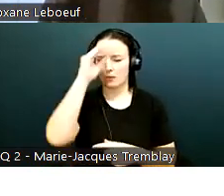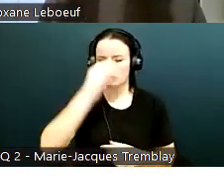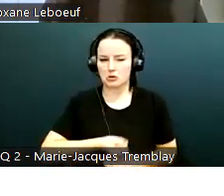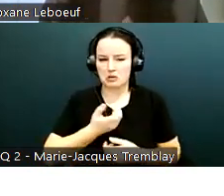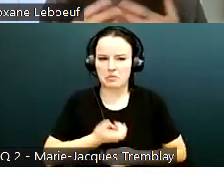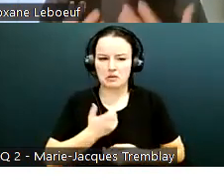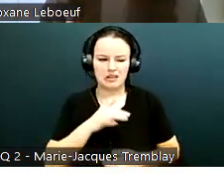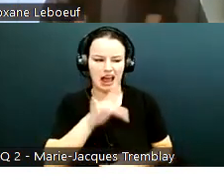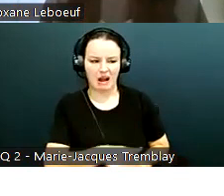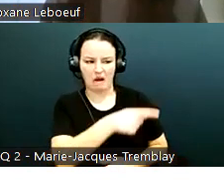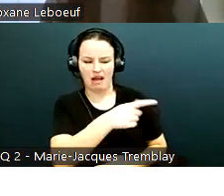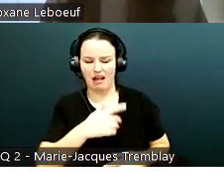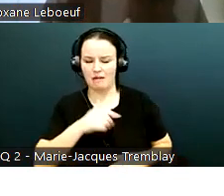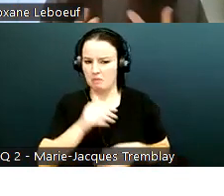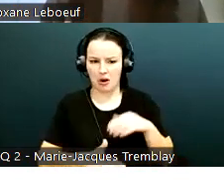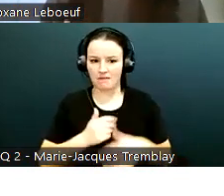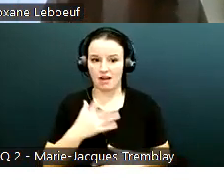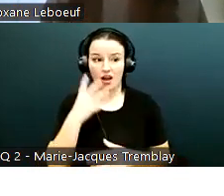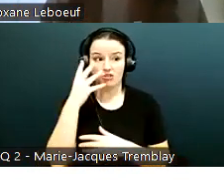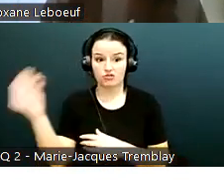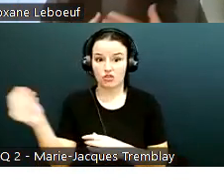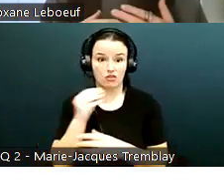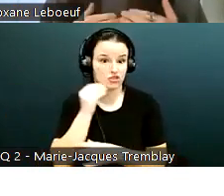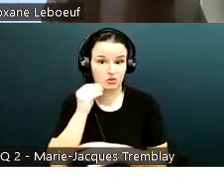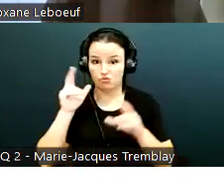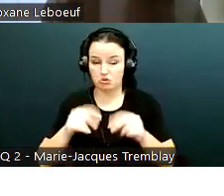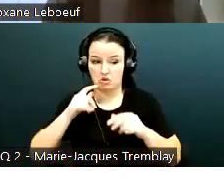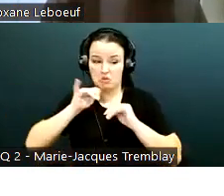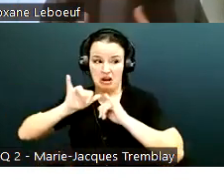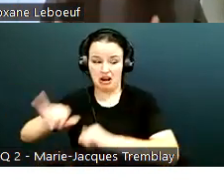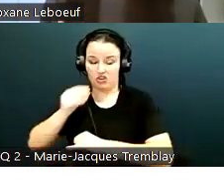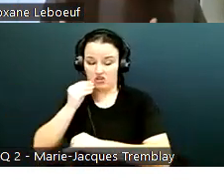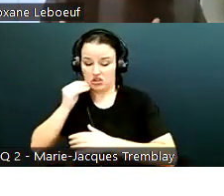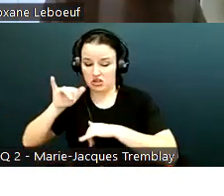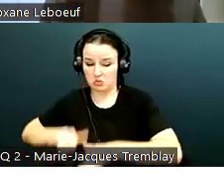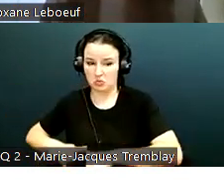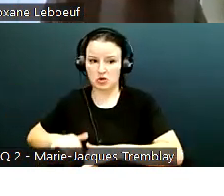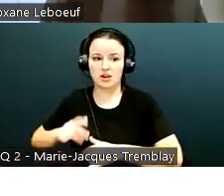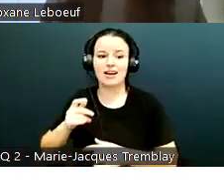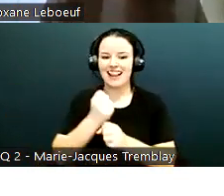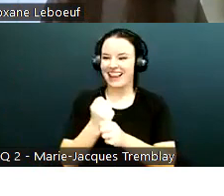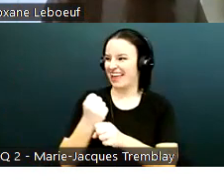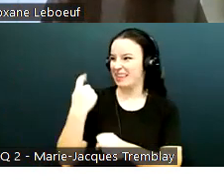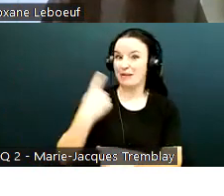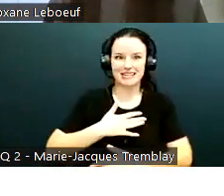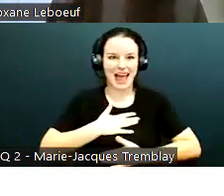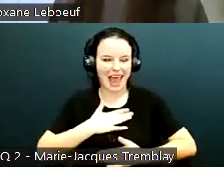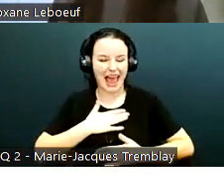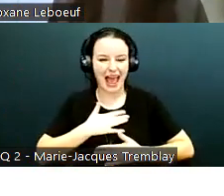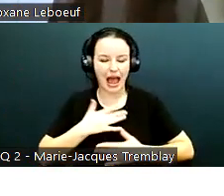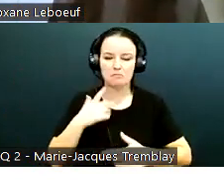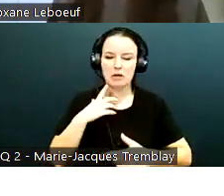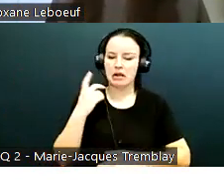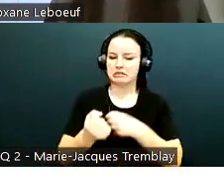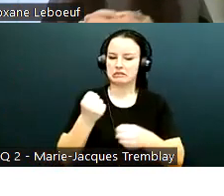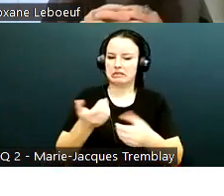inconfortable à cause d'elle. Je ne sors pas de mon appartement, je m'enferme simplement, je ne veux plus rien savoir. L'année passée, j'aimais ça ici énormément, mais cette année, c'est